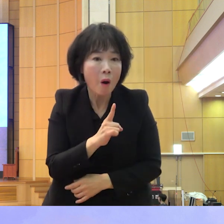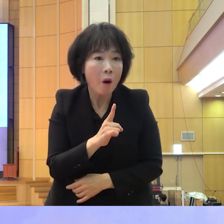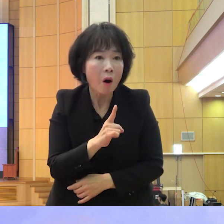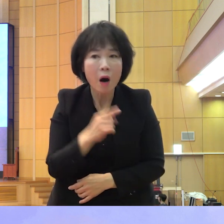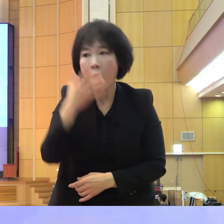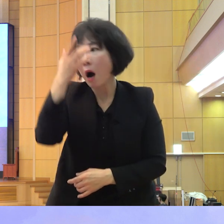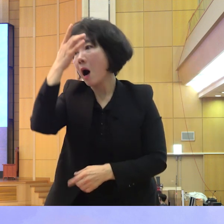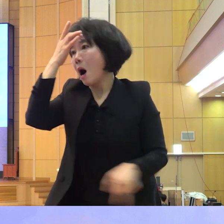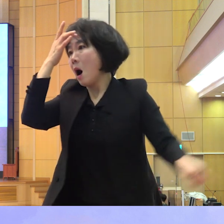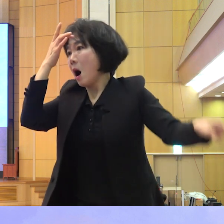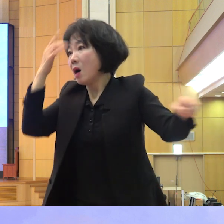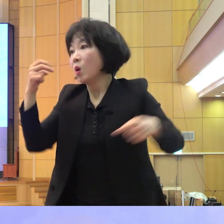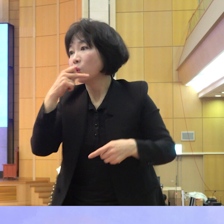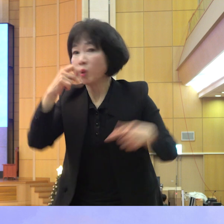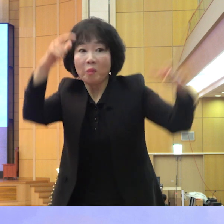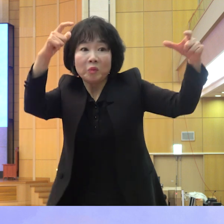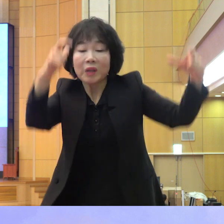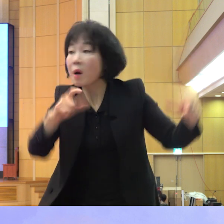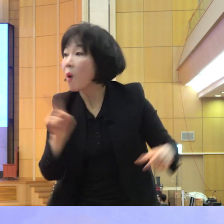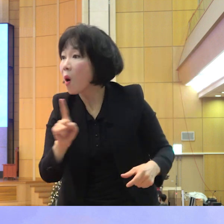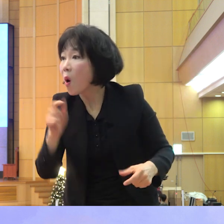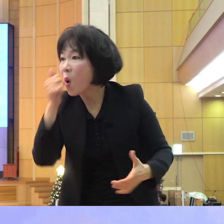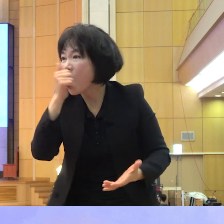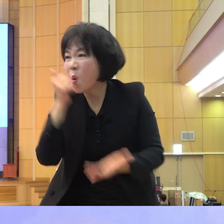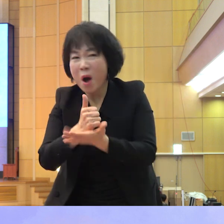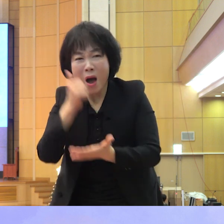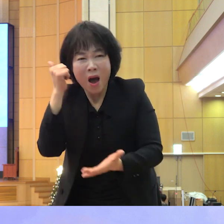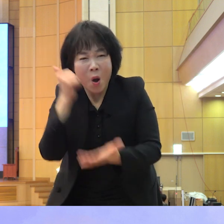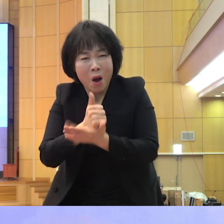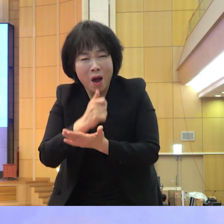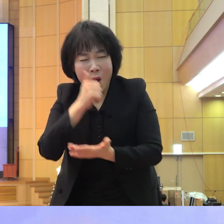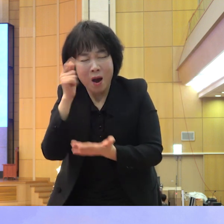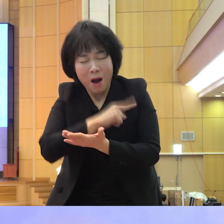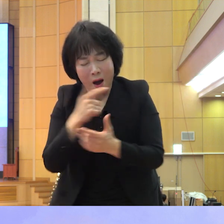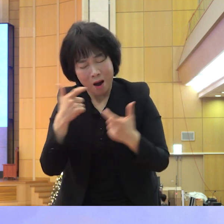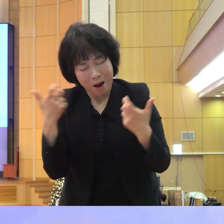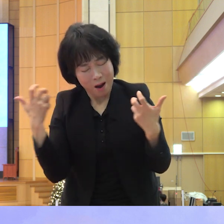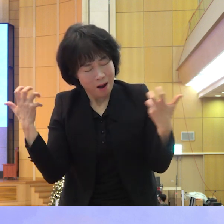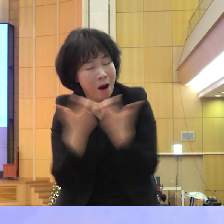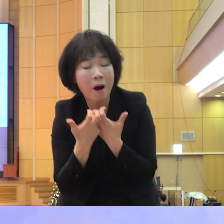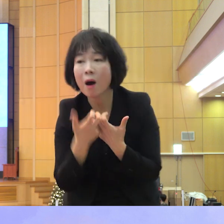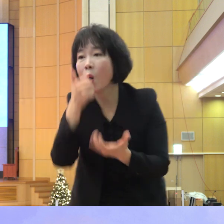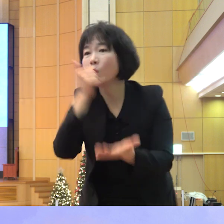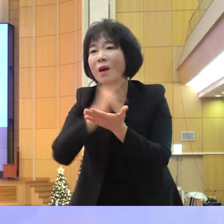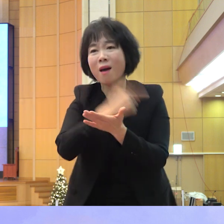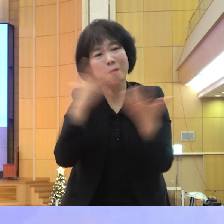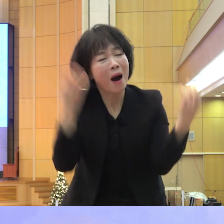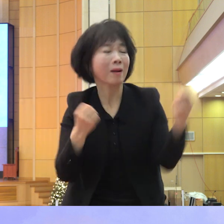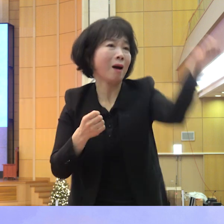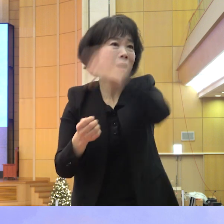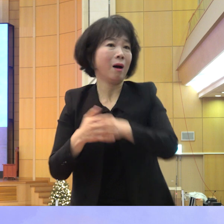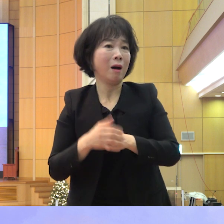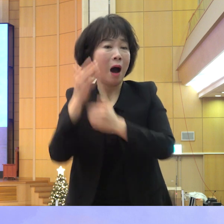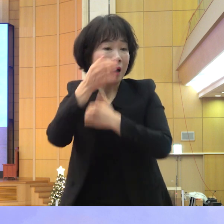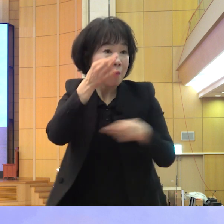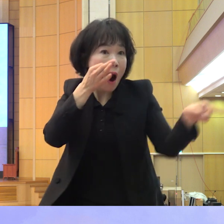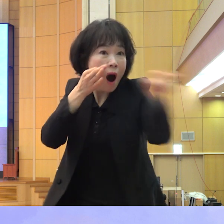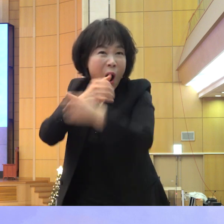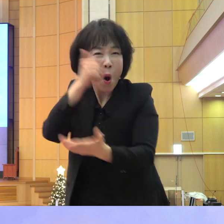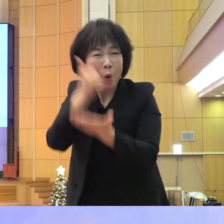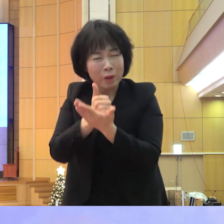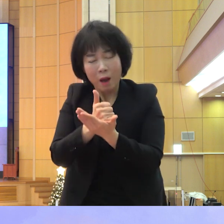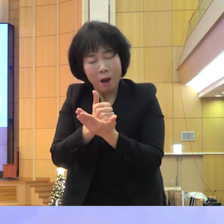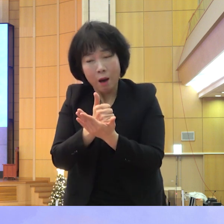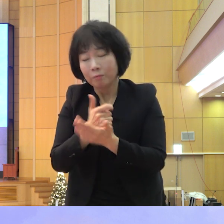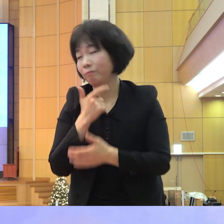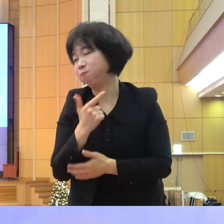무슨 성이야? 죄악의 성이, 죄악의 도시잖아. 하나님 보시기에 죄악의